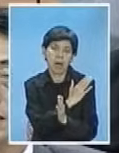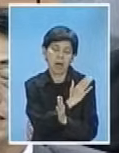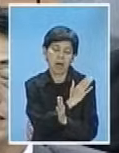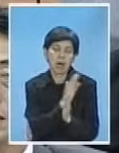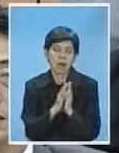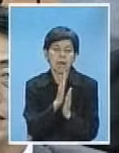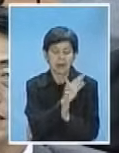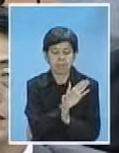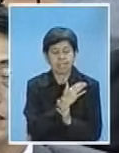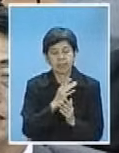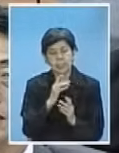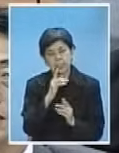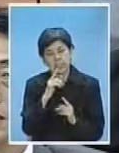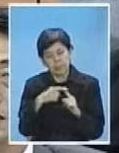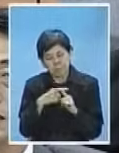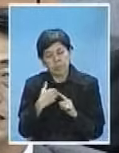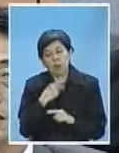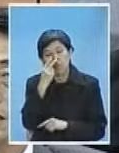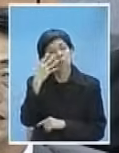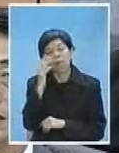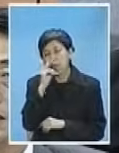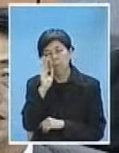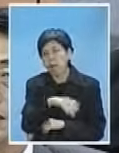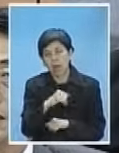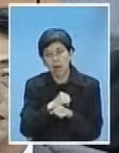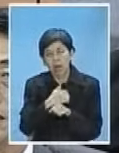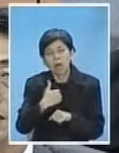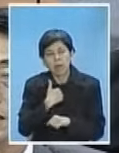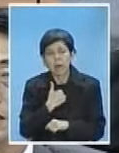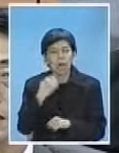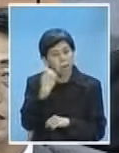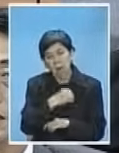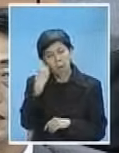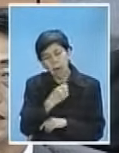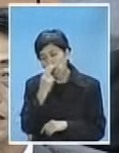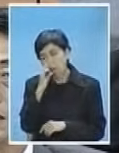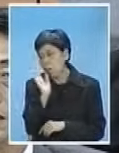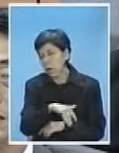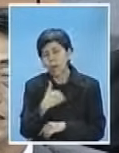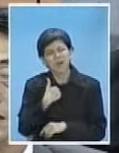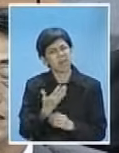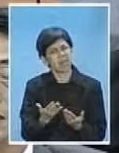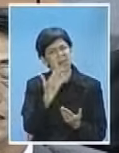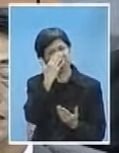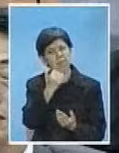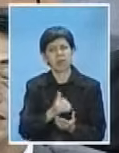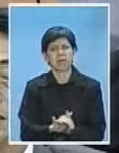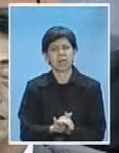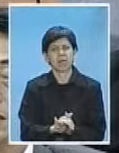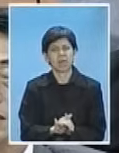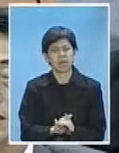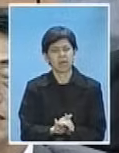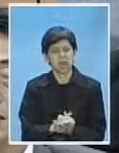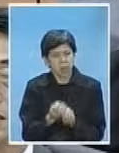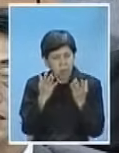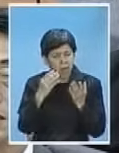จ็บคนอาจจะเฉยๆแล้วครับเพราะมันเกิดทุกวันทำไมอยู่ดี